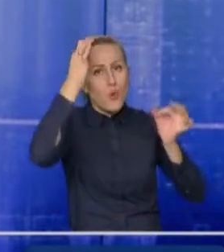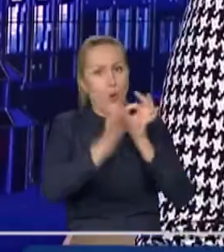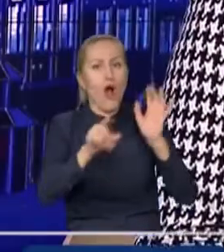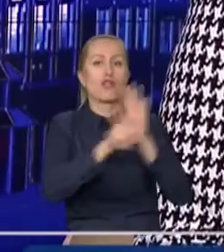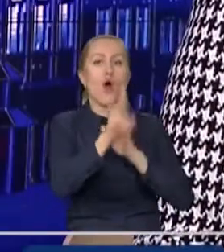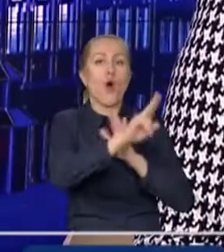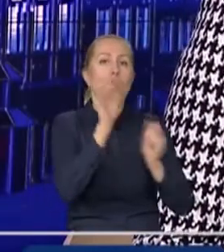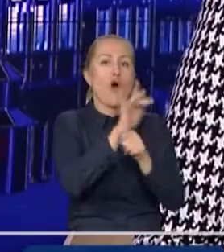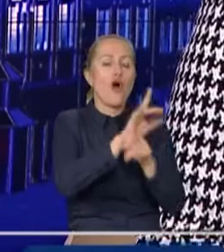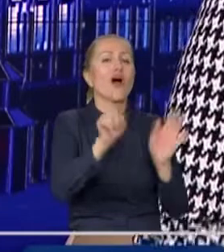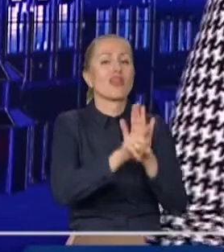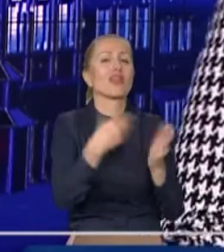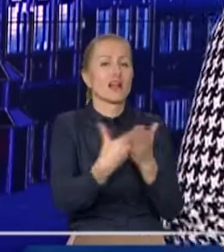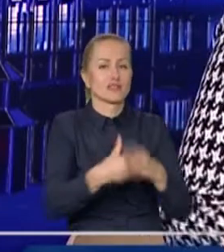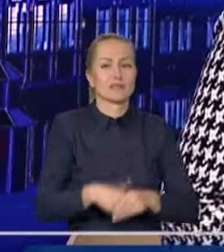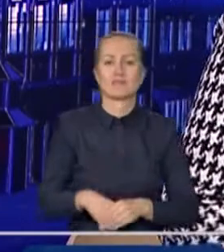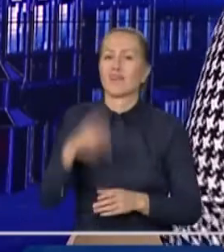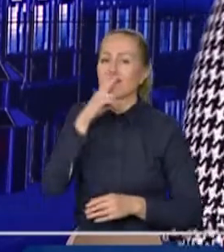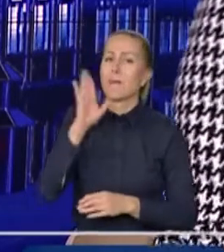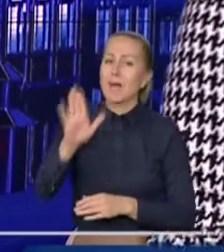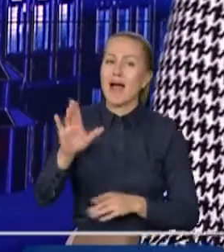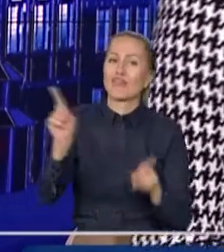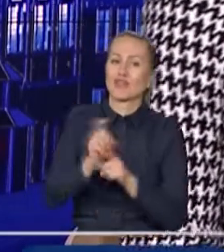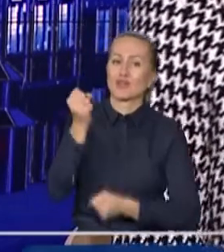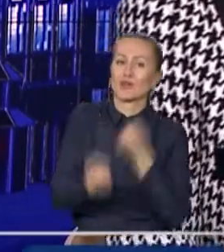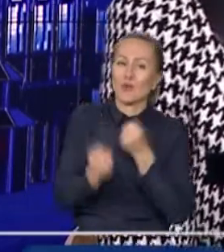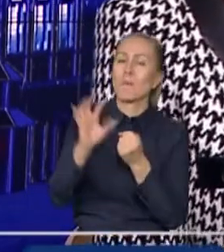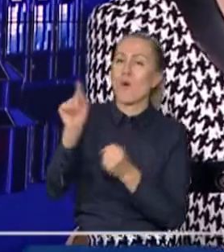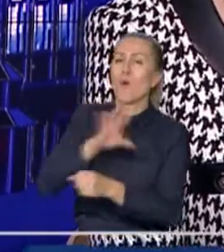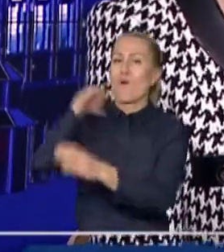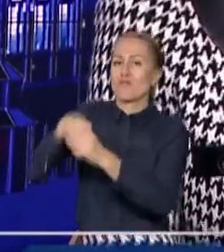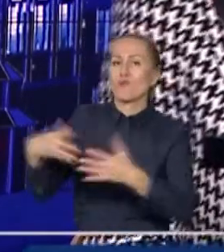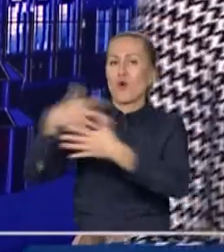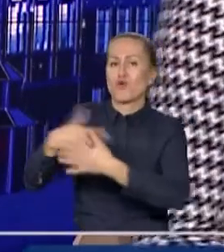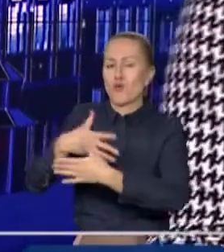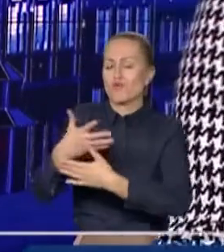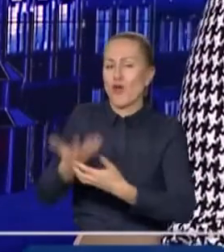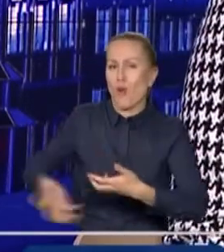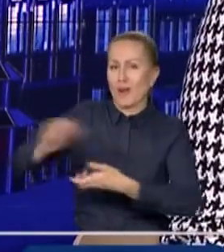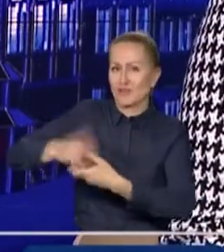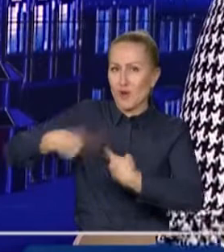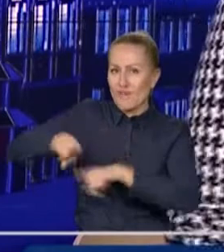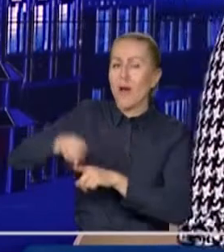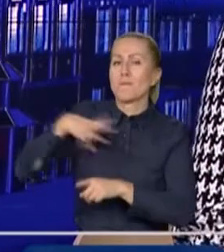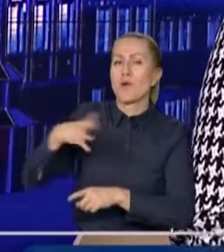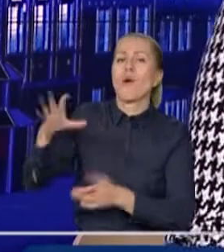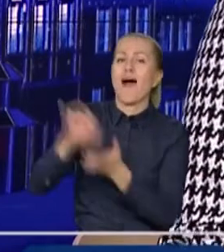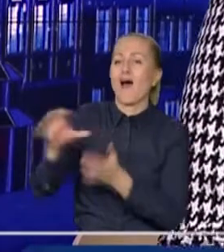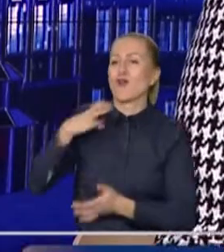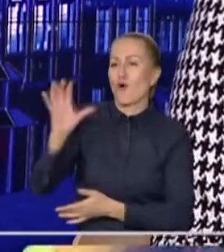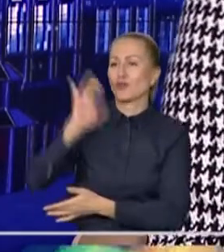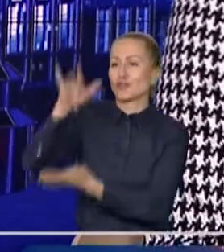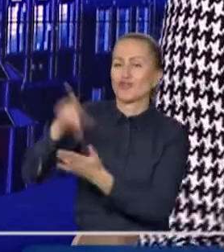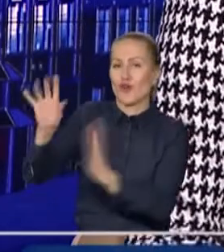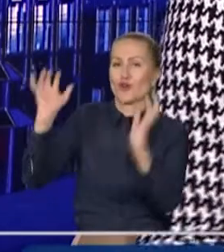pośle, wiem, że pan jest w trudnej roli, bo z jednej strony jest pan w klubie Koalicji Obywatelskiej, był pan gościem na tej konwencji, akurat pana o jakieś